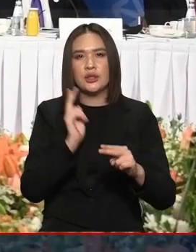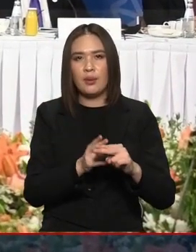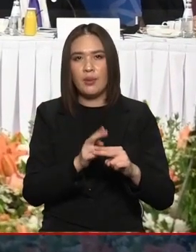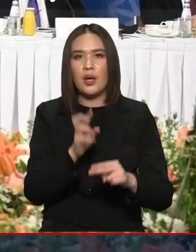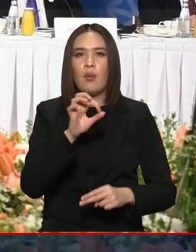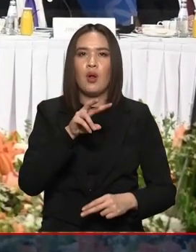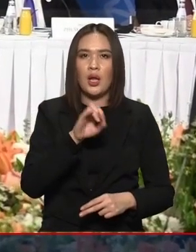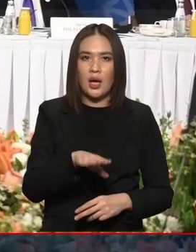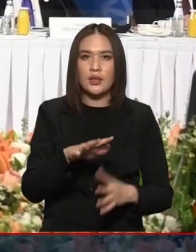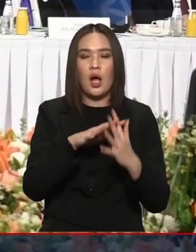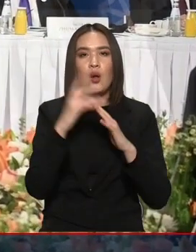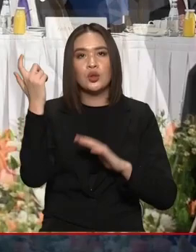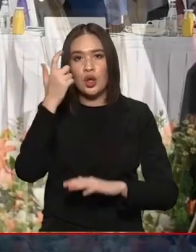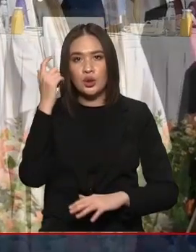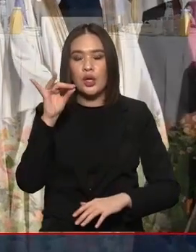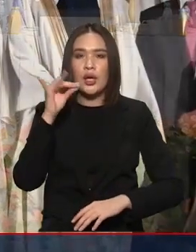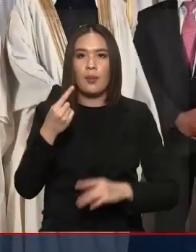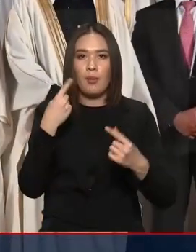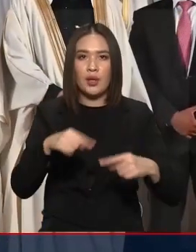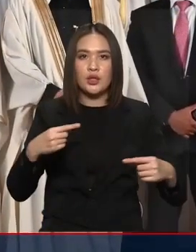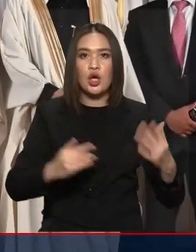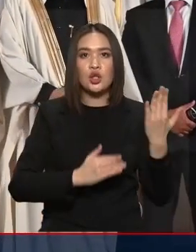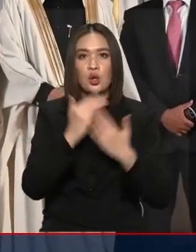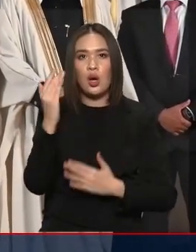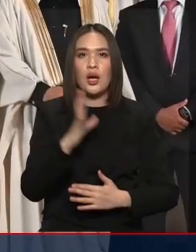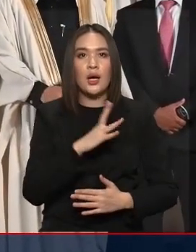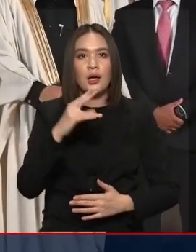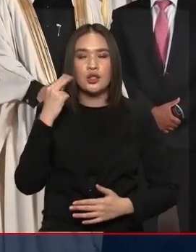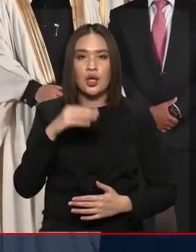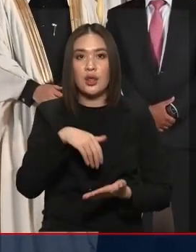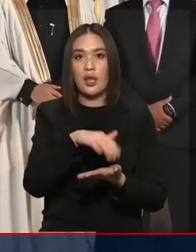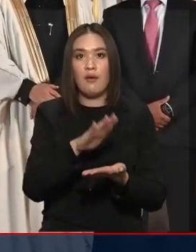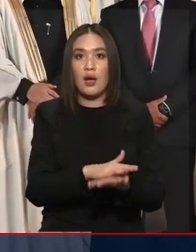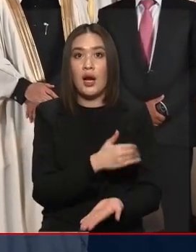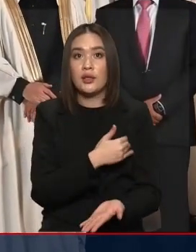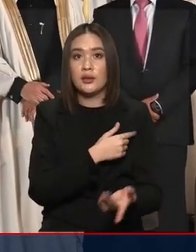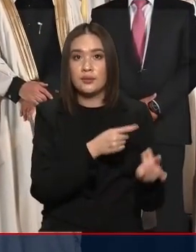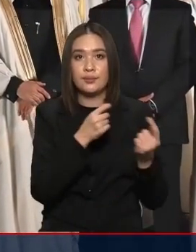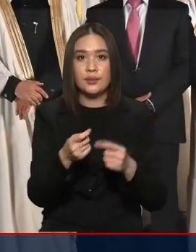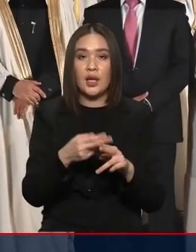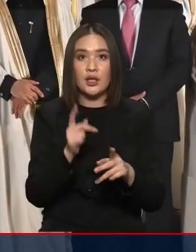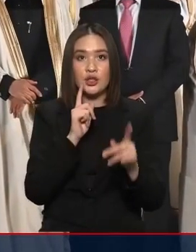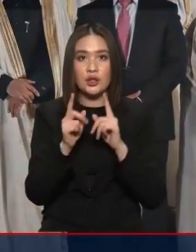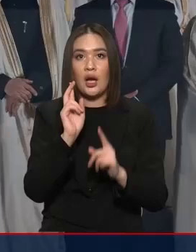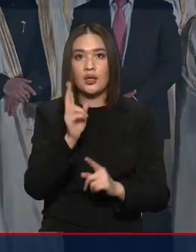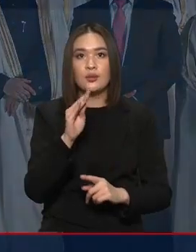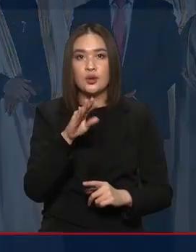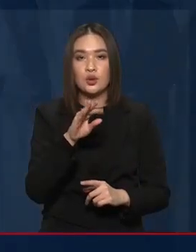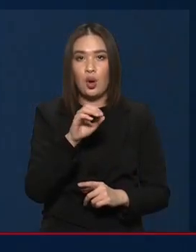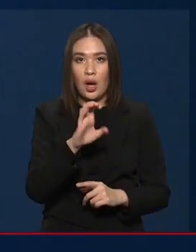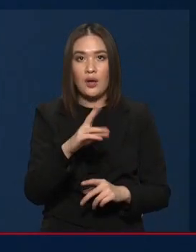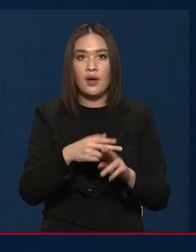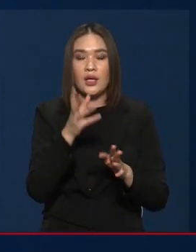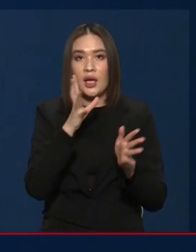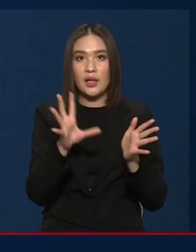болат, ауыл шаруашылық өнімдер және басқа да жоғары сапалы тауарларды жеткізуге ниетті. Сондай-ақ жиында Қасым-Жомарт Тоқаев